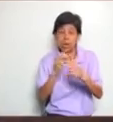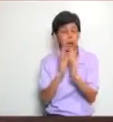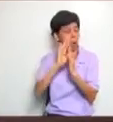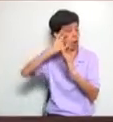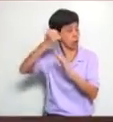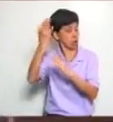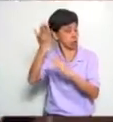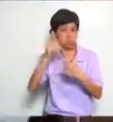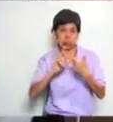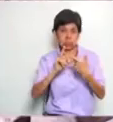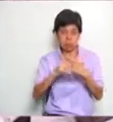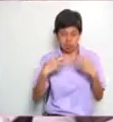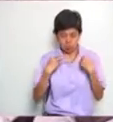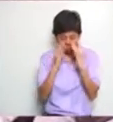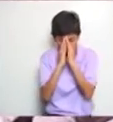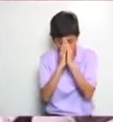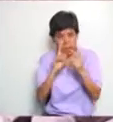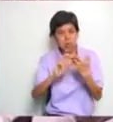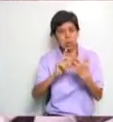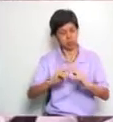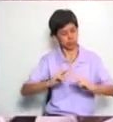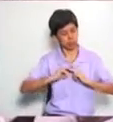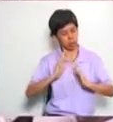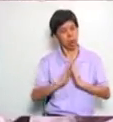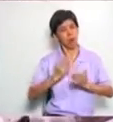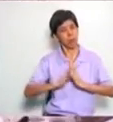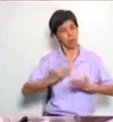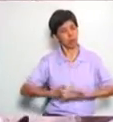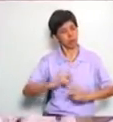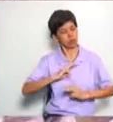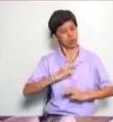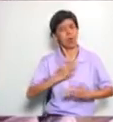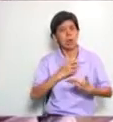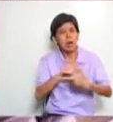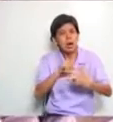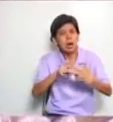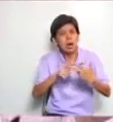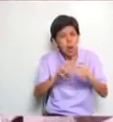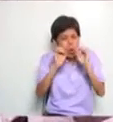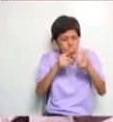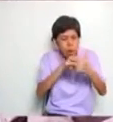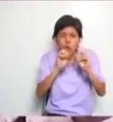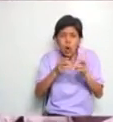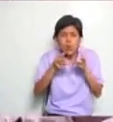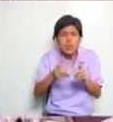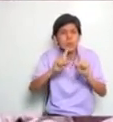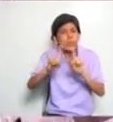ปเจ้พองคเดีว รากหนเชเทประเจ้า กทากนึเน้นเพตเอง จึงสอนไม่เหมอนกันแต่ควไมเหอนกั้